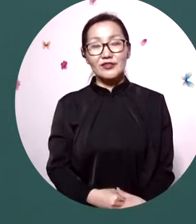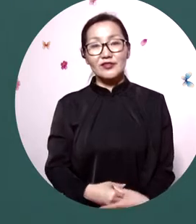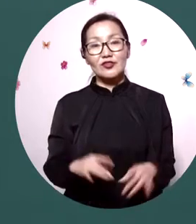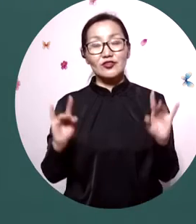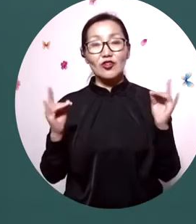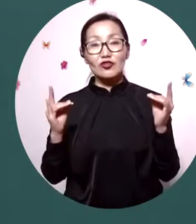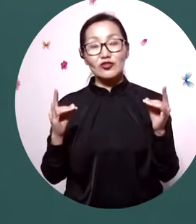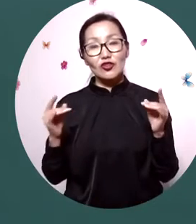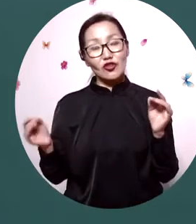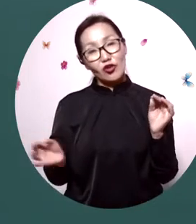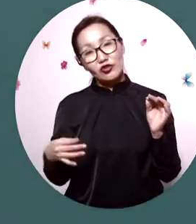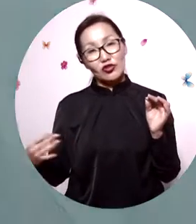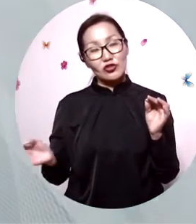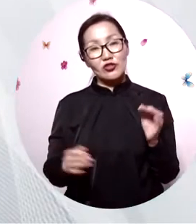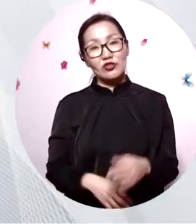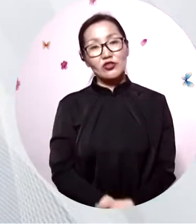Тоглодог.